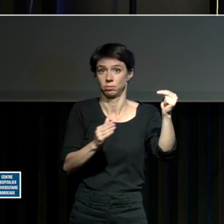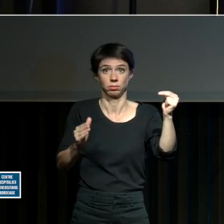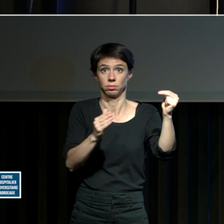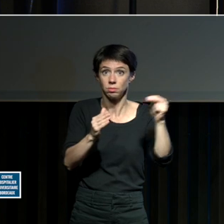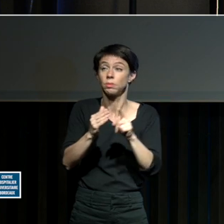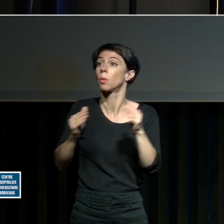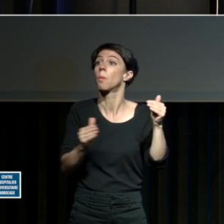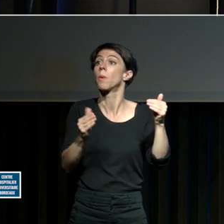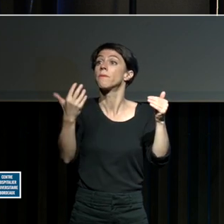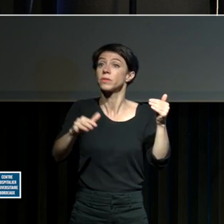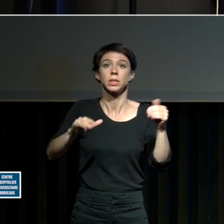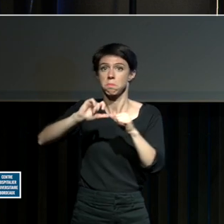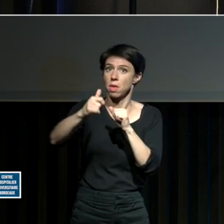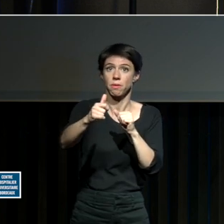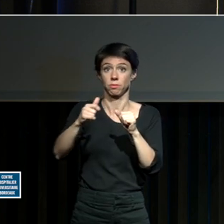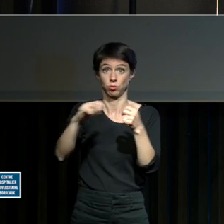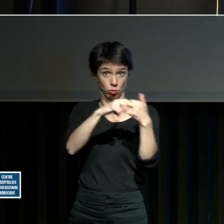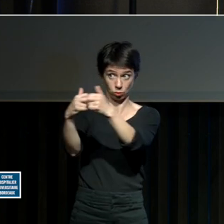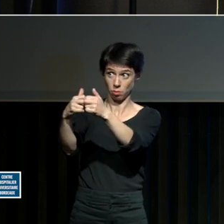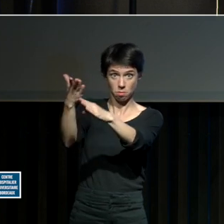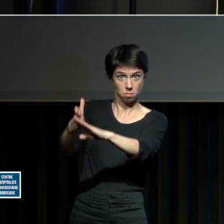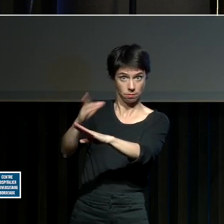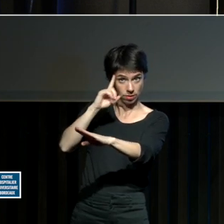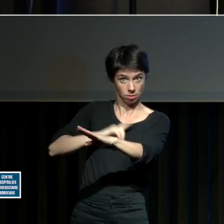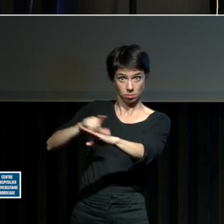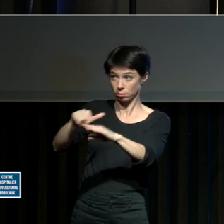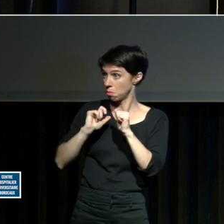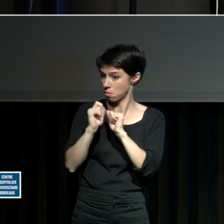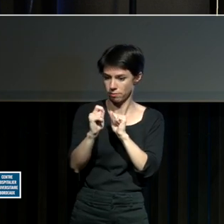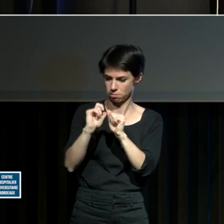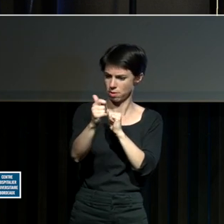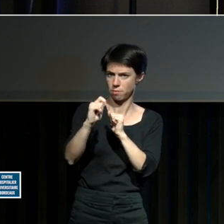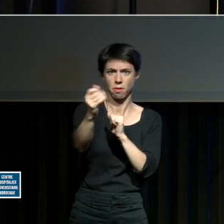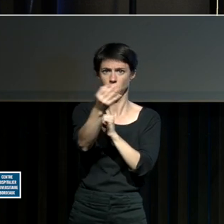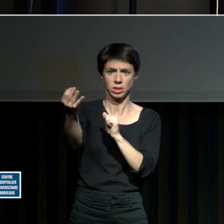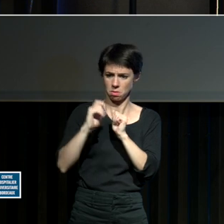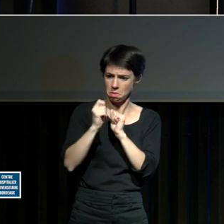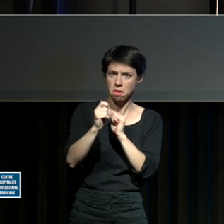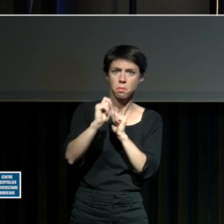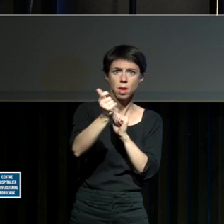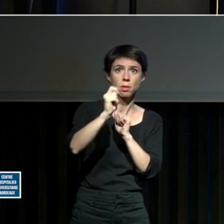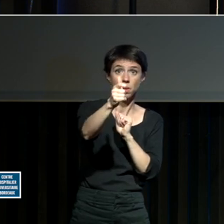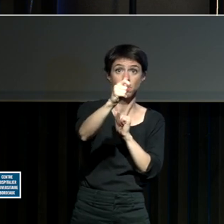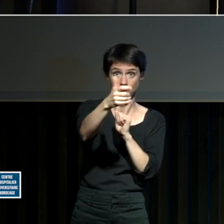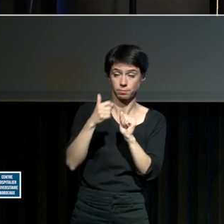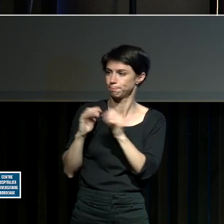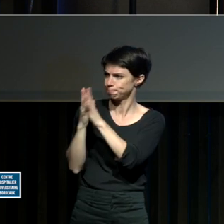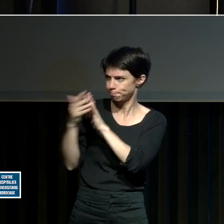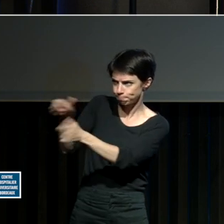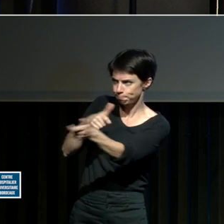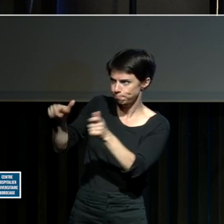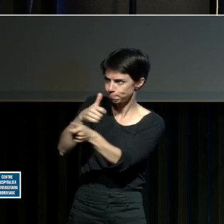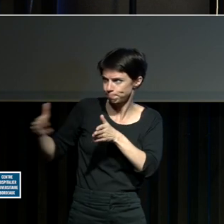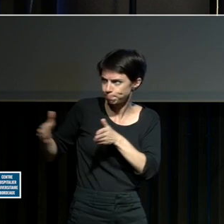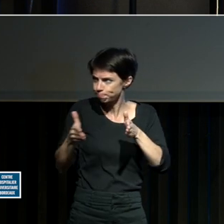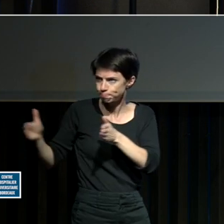les parties. On a également parlé de la valorisation dans les interactions sociales. Et enfin, il y a un autre élément et un autre phénomène